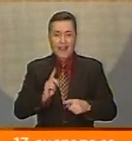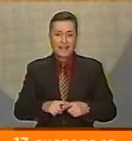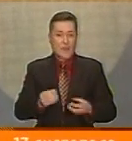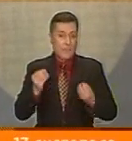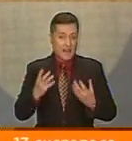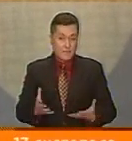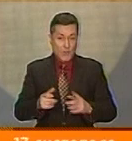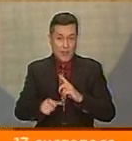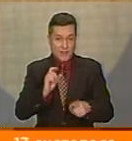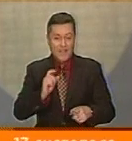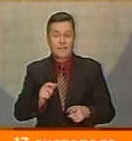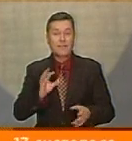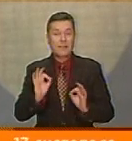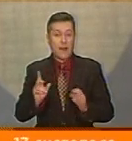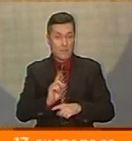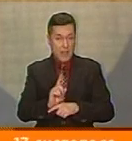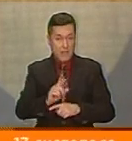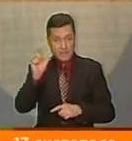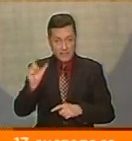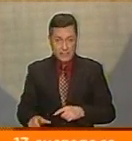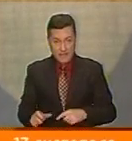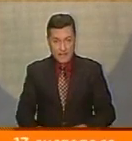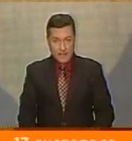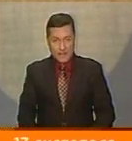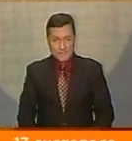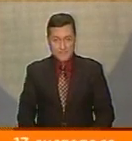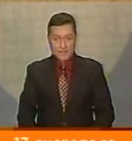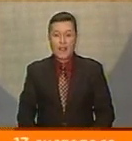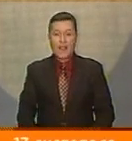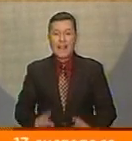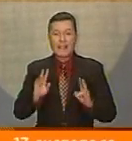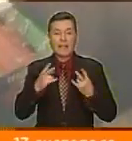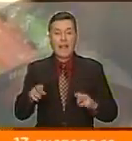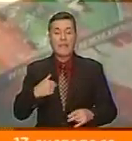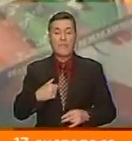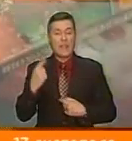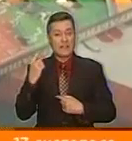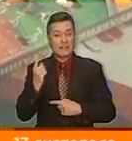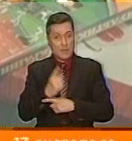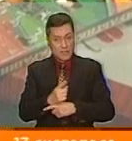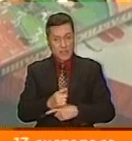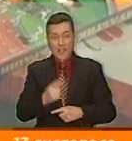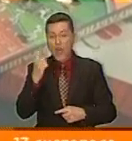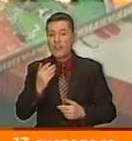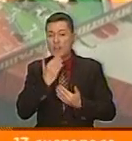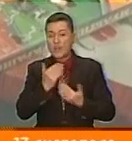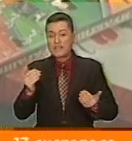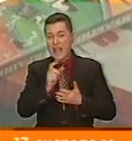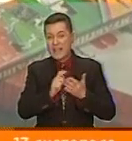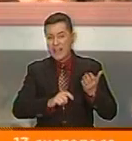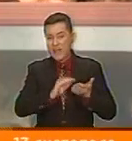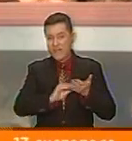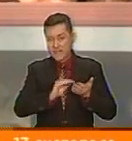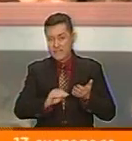простой ответ нормального человека Ну то есть не надо мне запрещать один из останніх віршів орлуі що